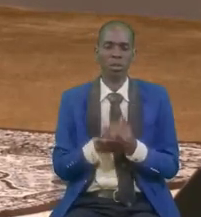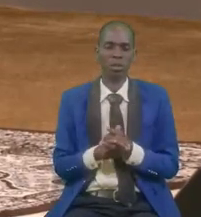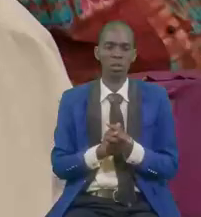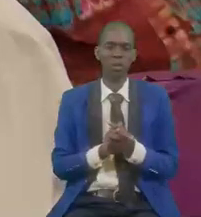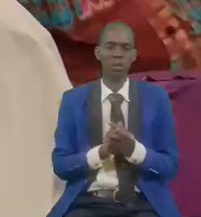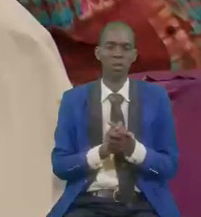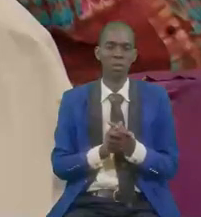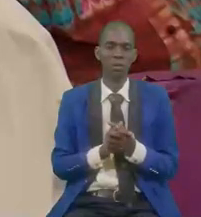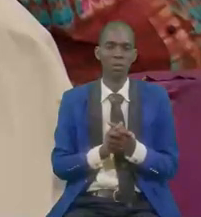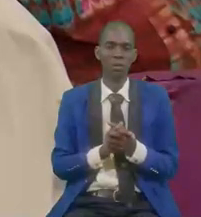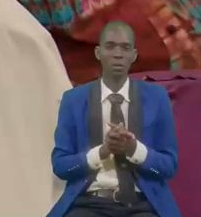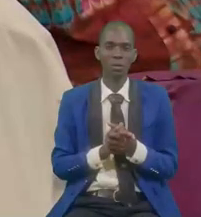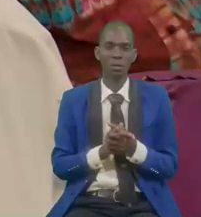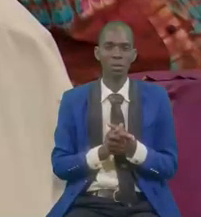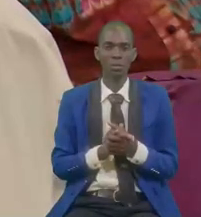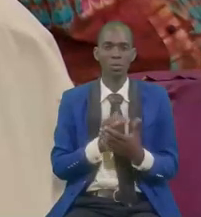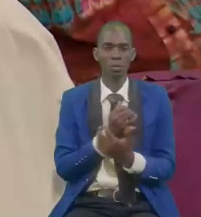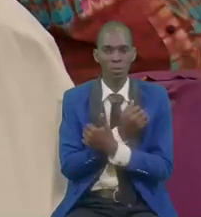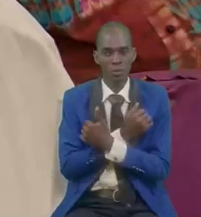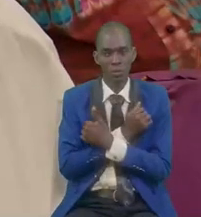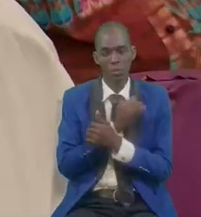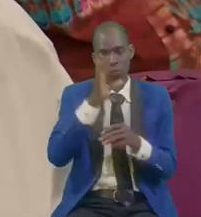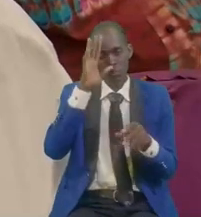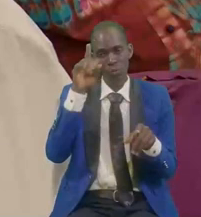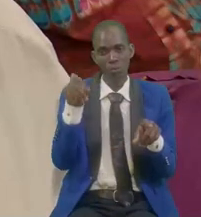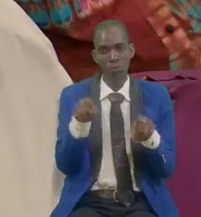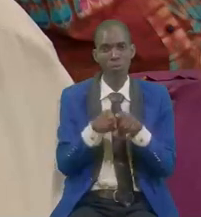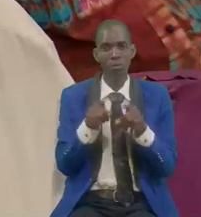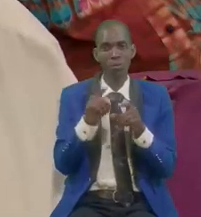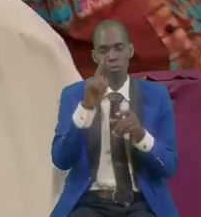verset 11 qui dit ici, bien-aimés,